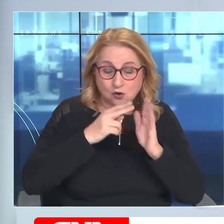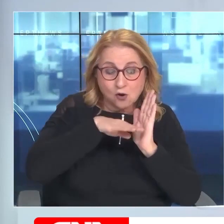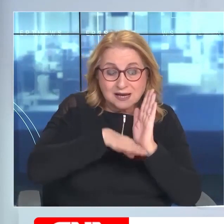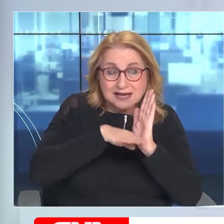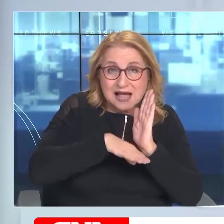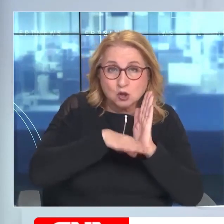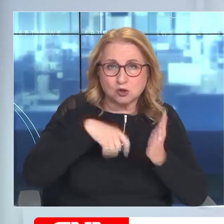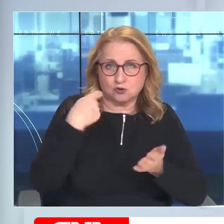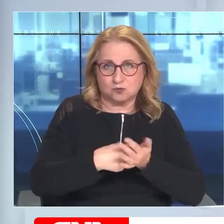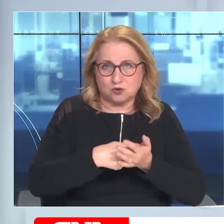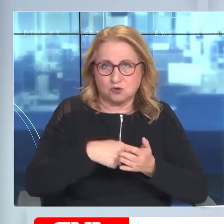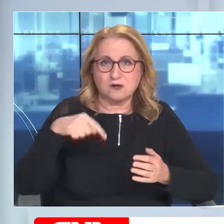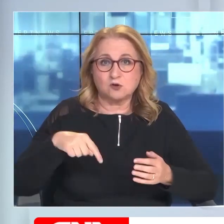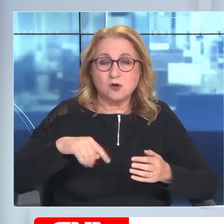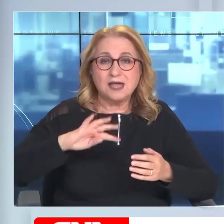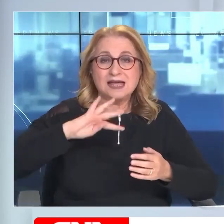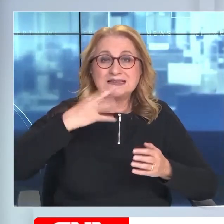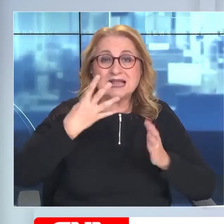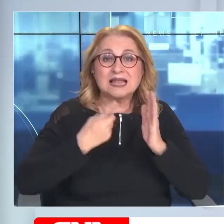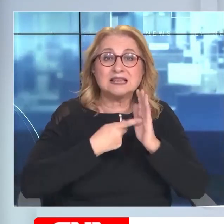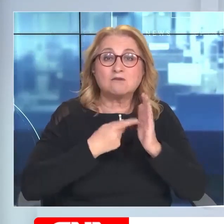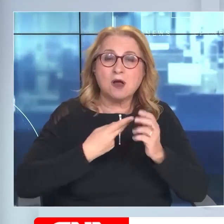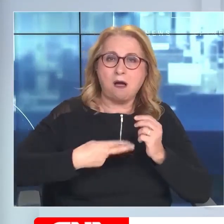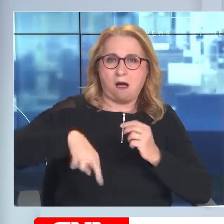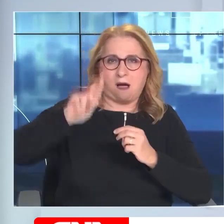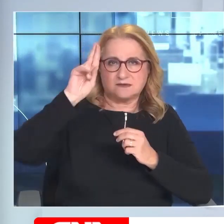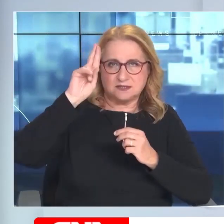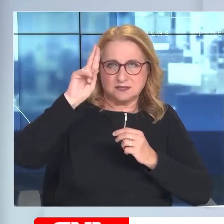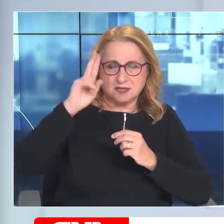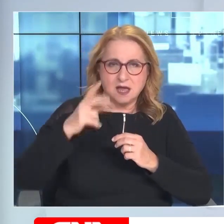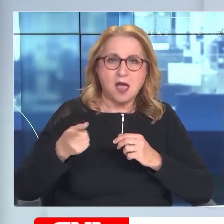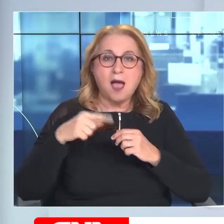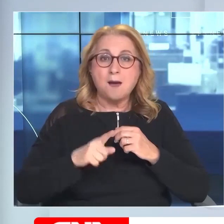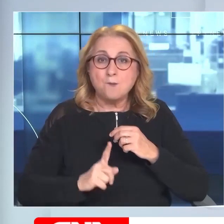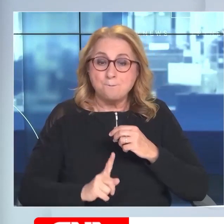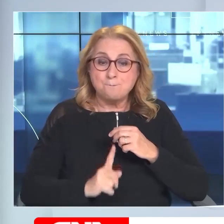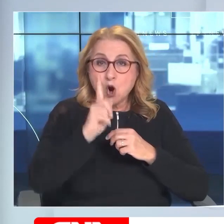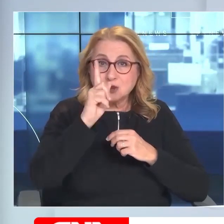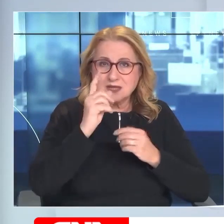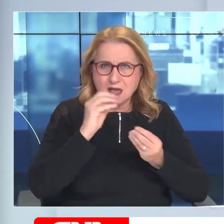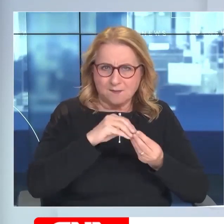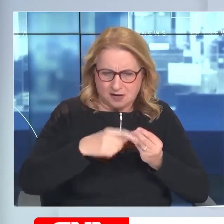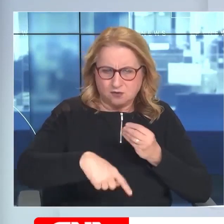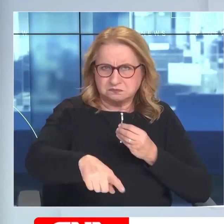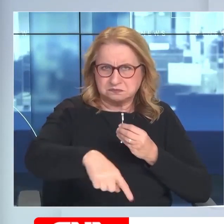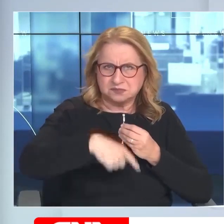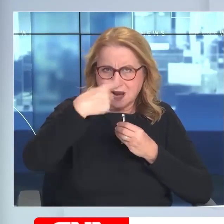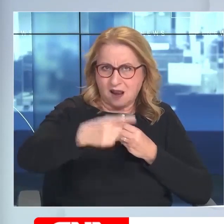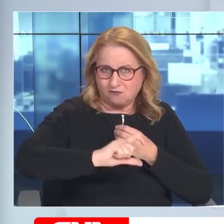για τέταρτη φορά, έτσι από την 1η Απριλίου, σε λίγες μέρες από